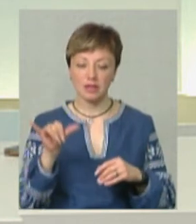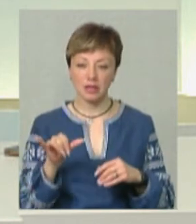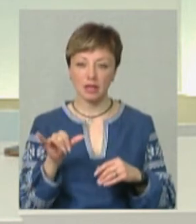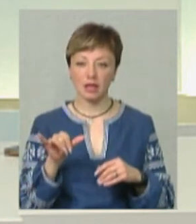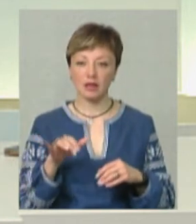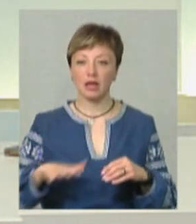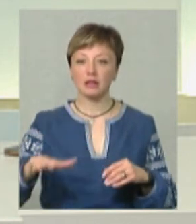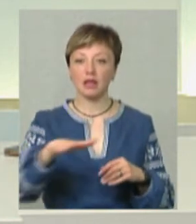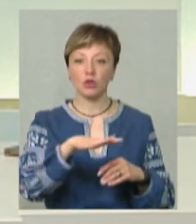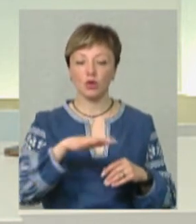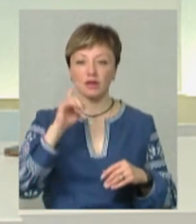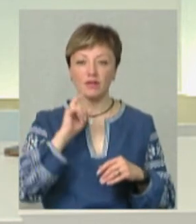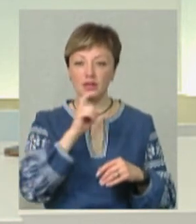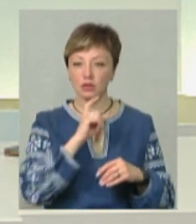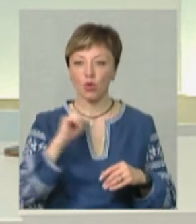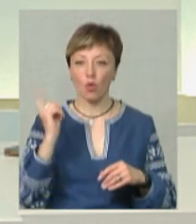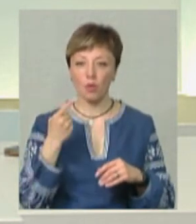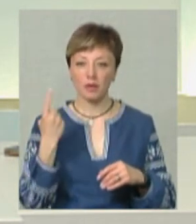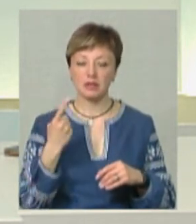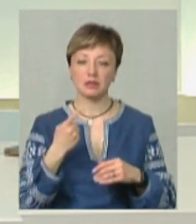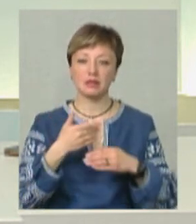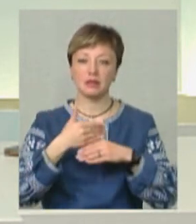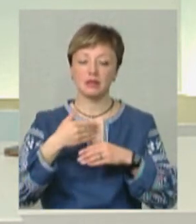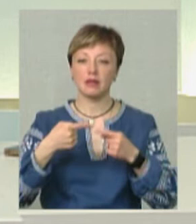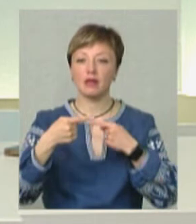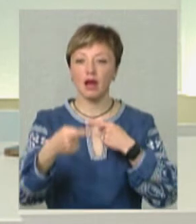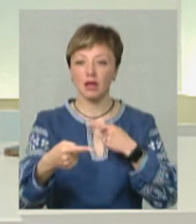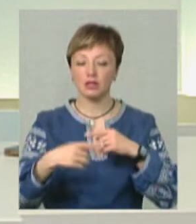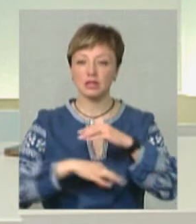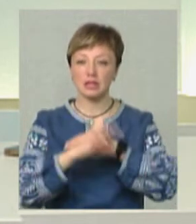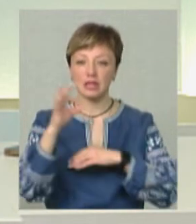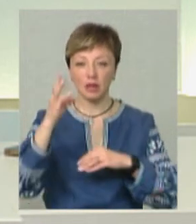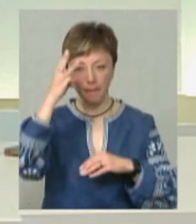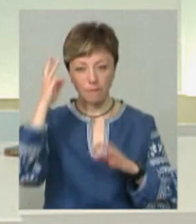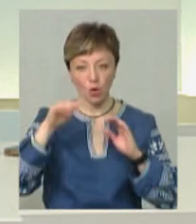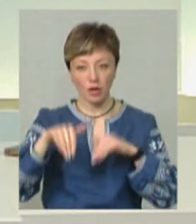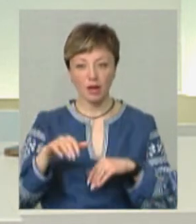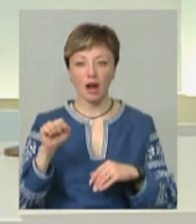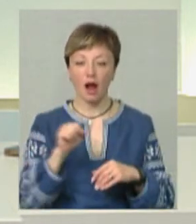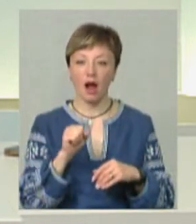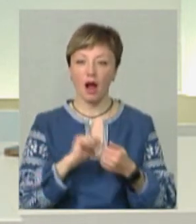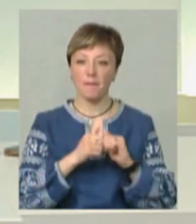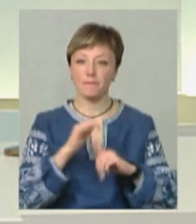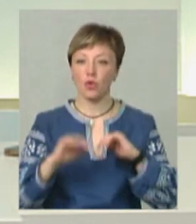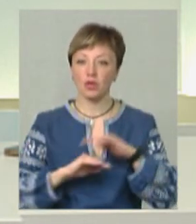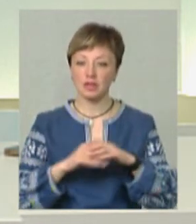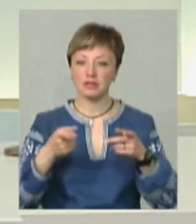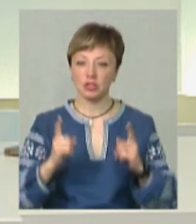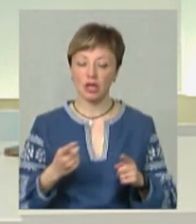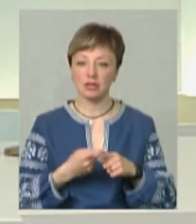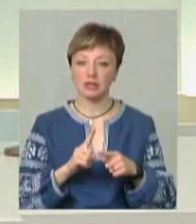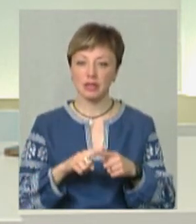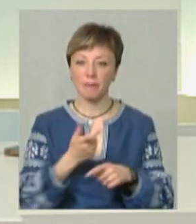університет на території Вінницької області, трішечки далі, там Східне Поділля. А Кам'янець-Подільський, звичайно, що